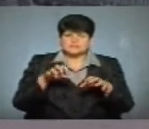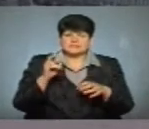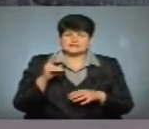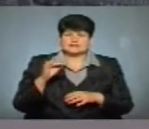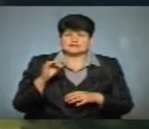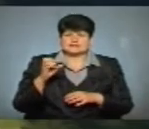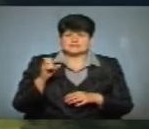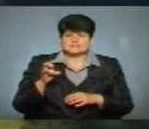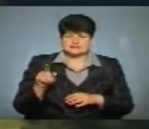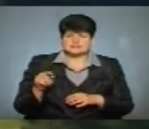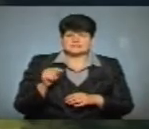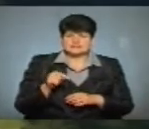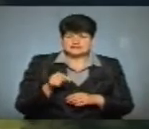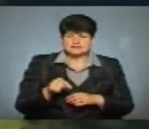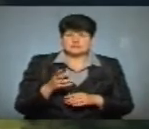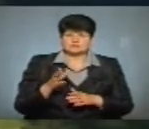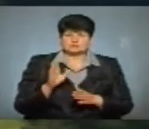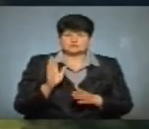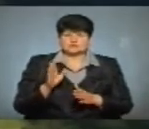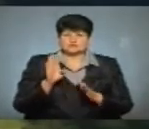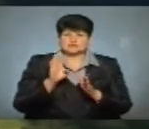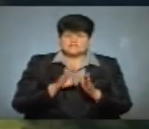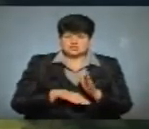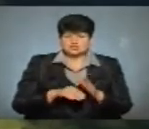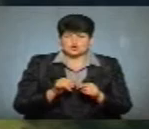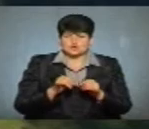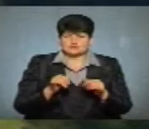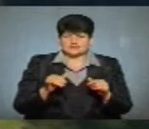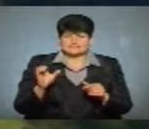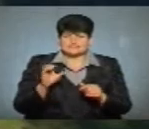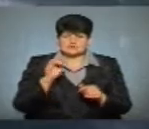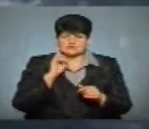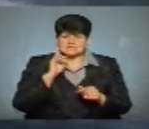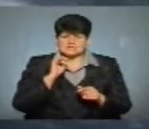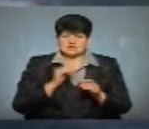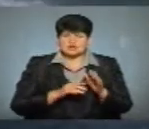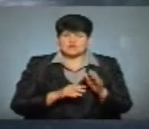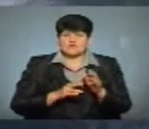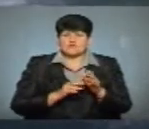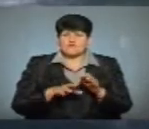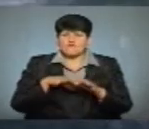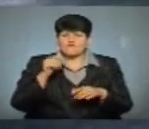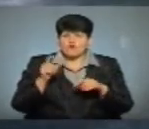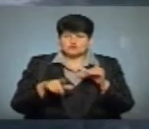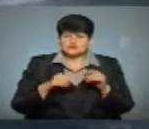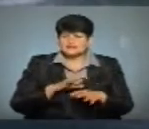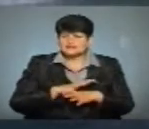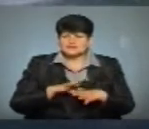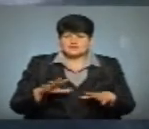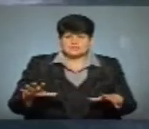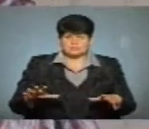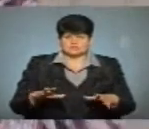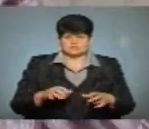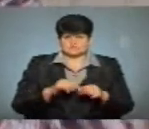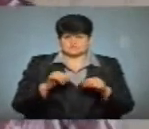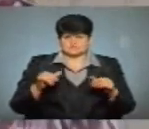Отже, там значно гірше будуть розвиватися синьо-зелені водорослі і не буде так званого цвітіння, або буде значно його